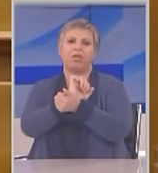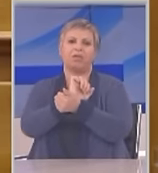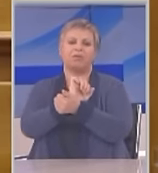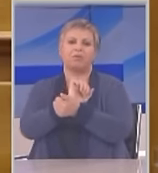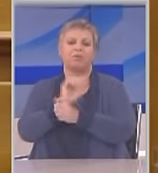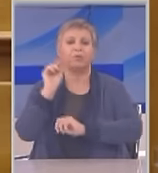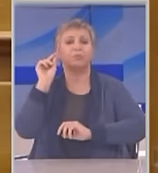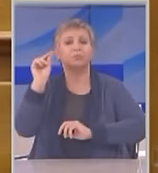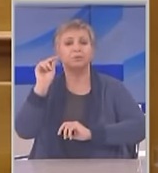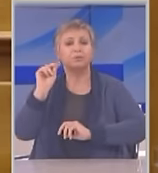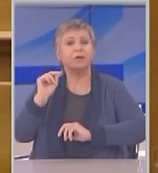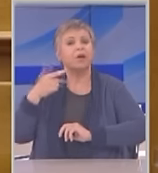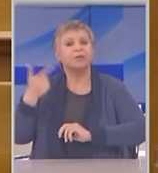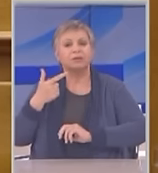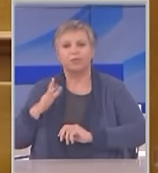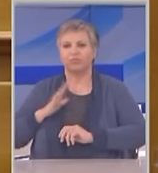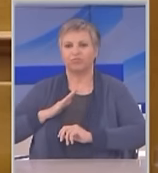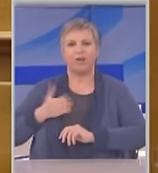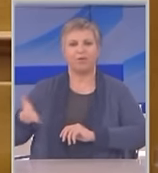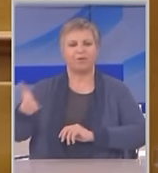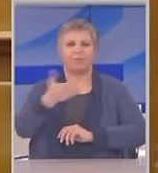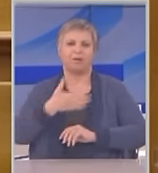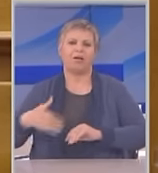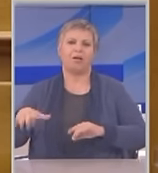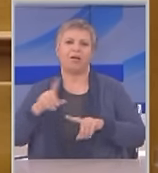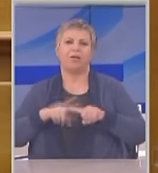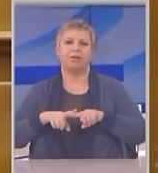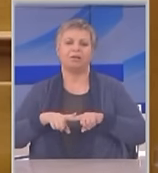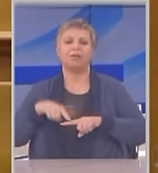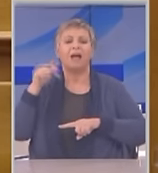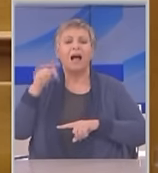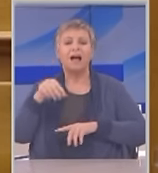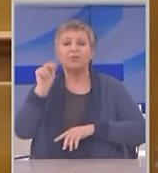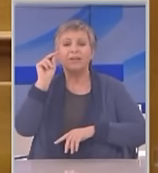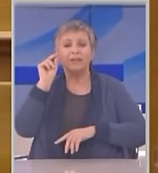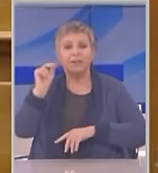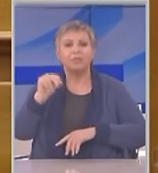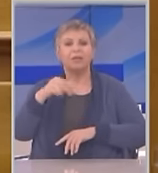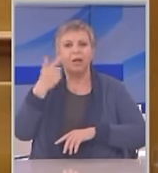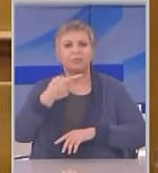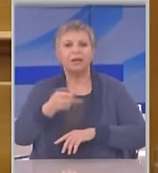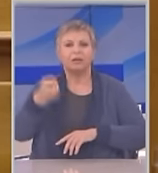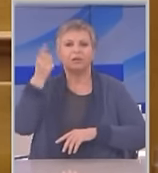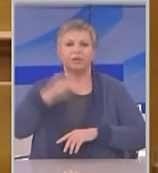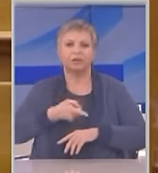απέναντι στον ελληνικό λαό και αυτήν τη δέσμευση θα την τηρήσουμε στο ακέραιο.